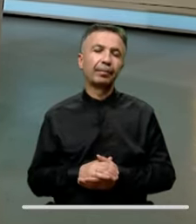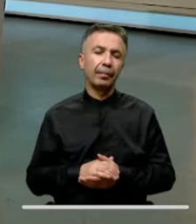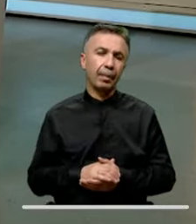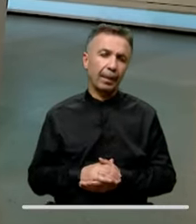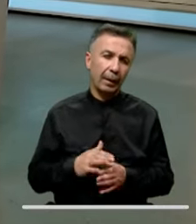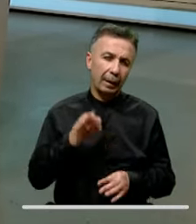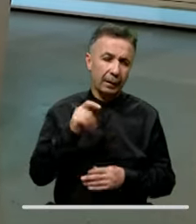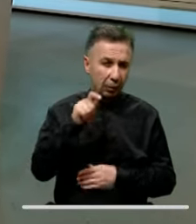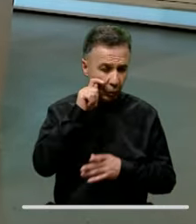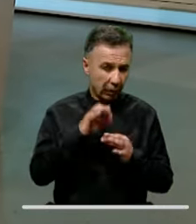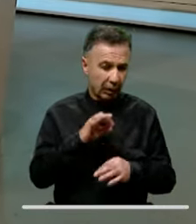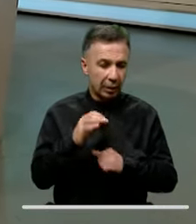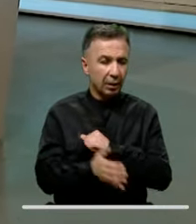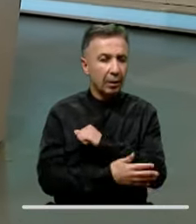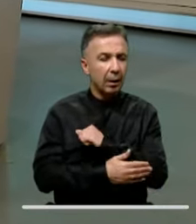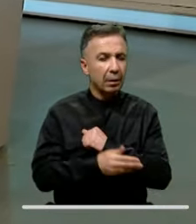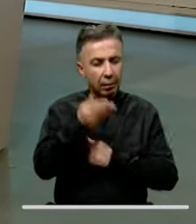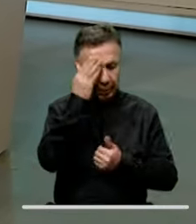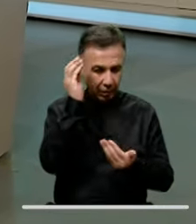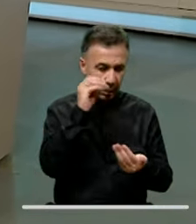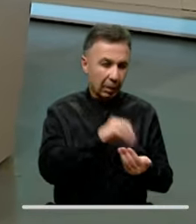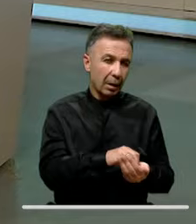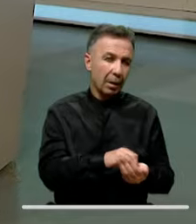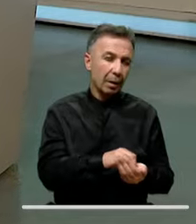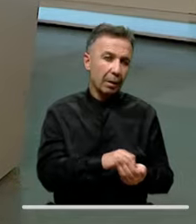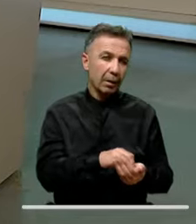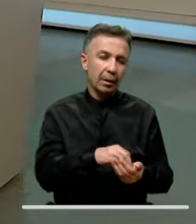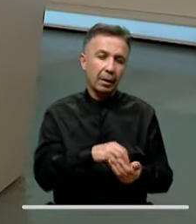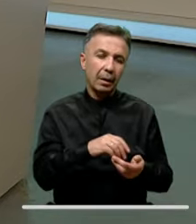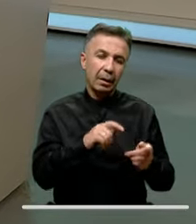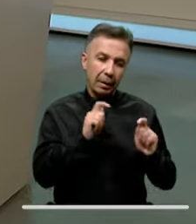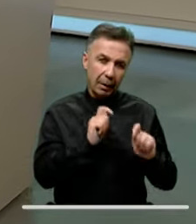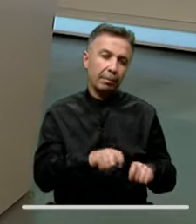insanın, Müslümanın hayır hasanat, sadaka ve benzeri işlemler